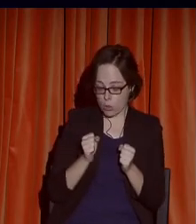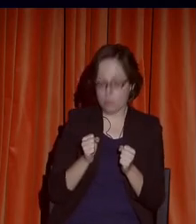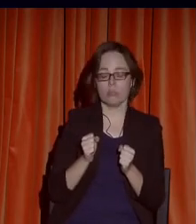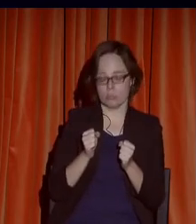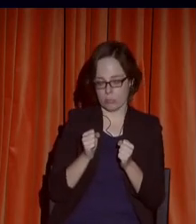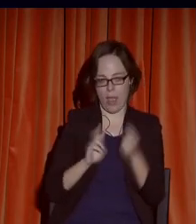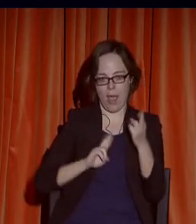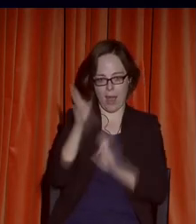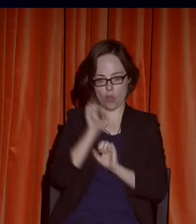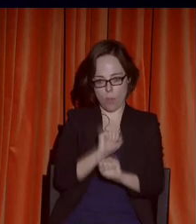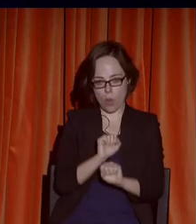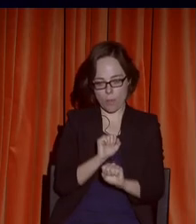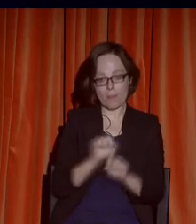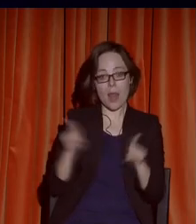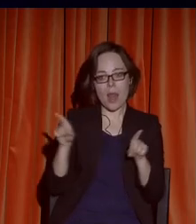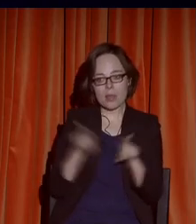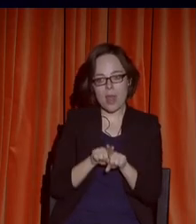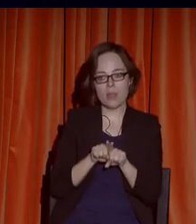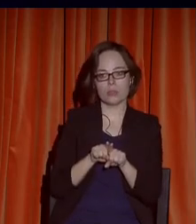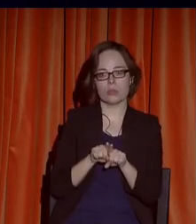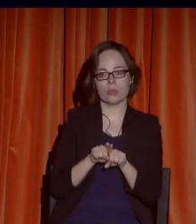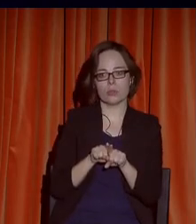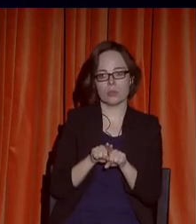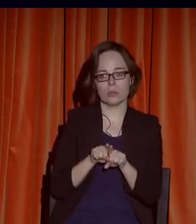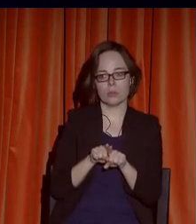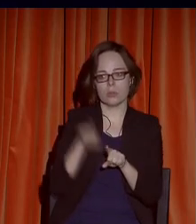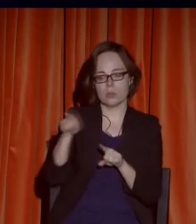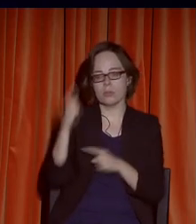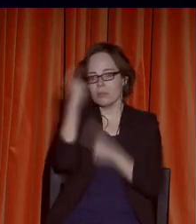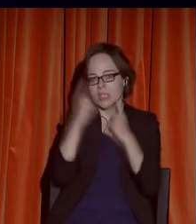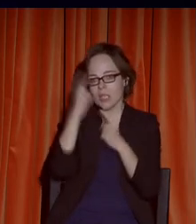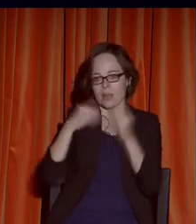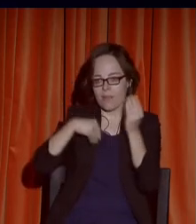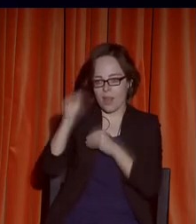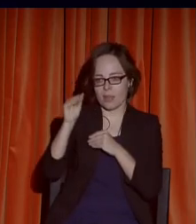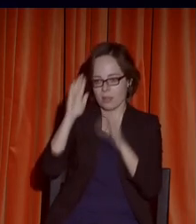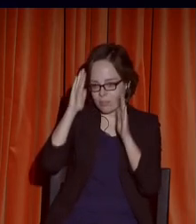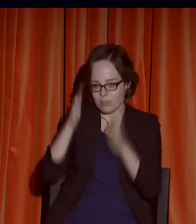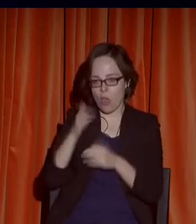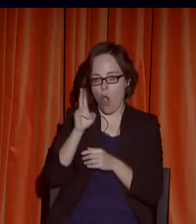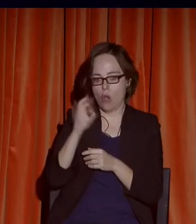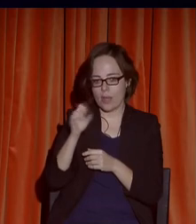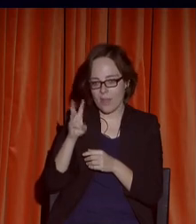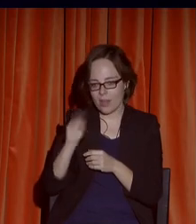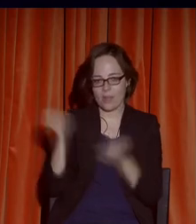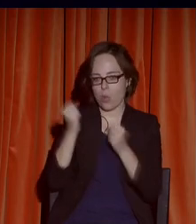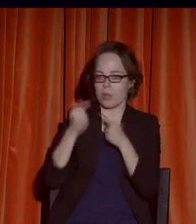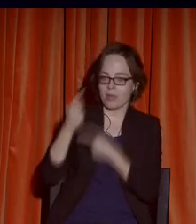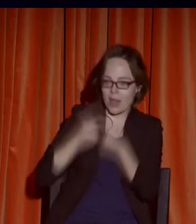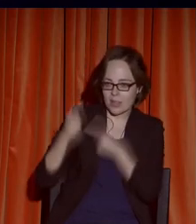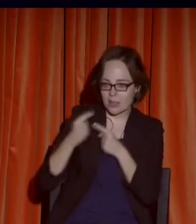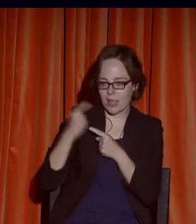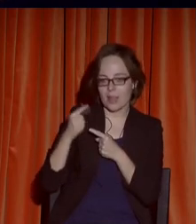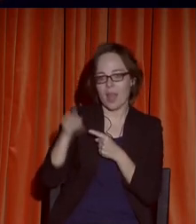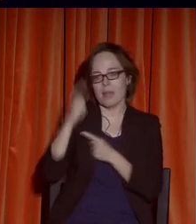drugie aktywuje też wartości, które są konserwatywne, które są bardzo tradycyjne i które są zdecydowanie z